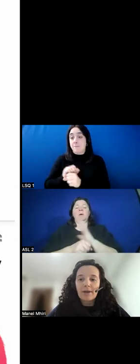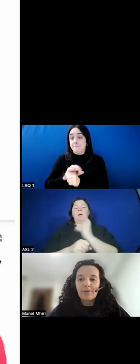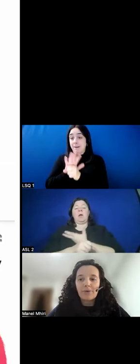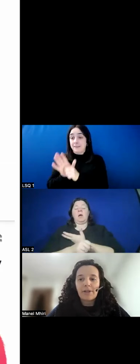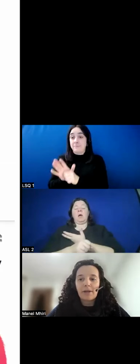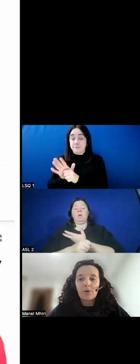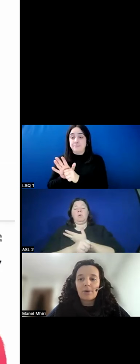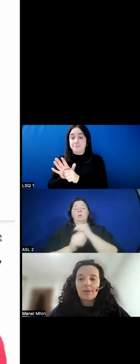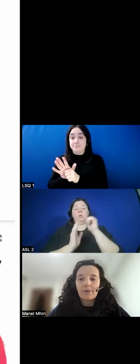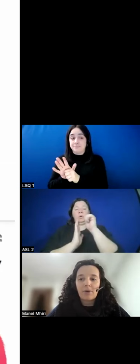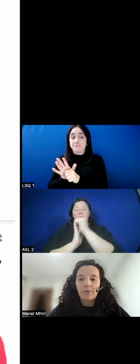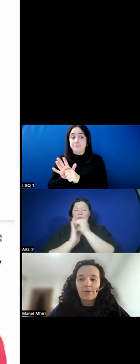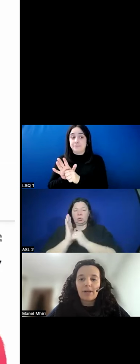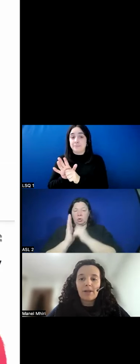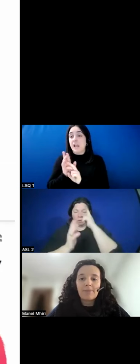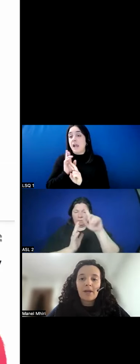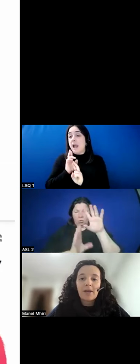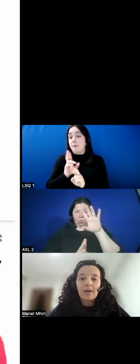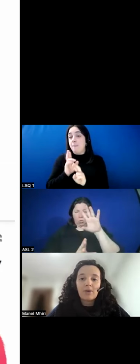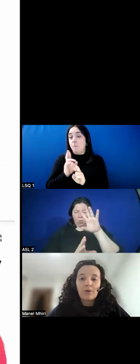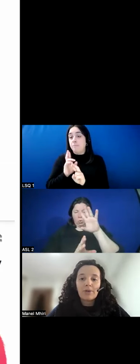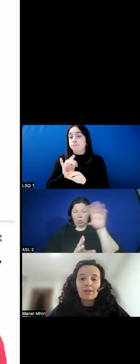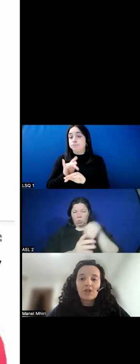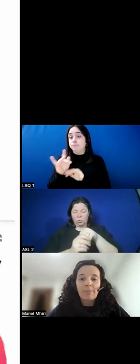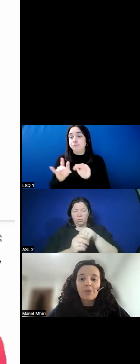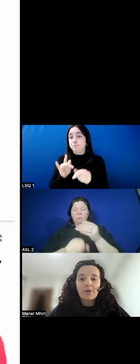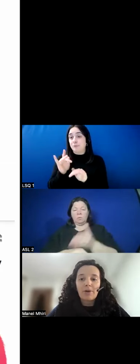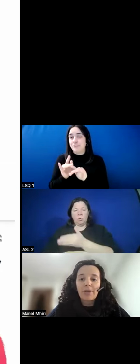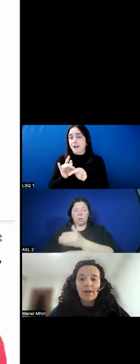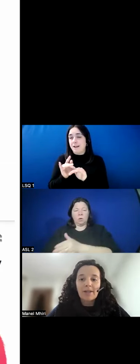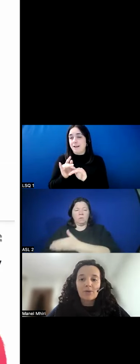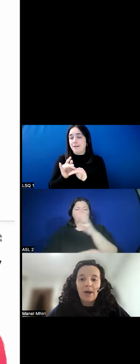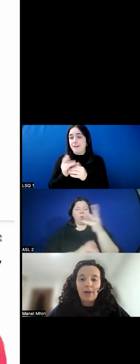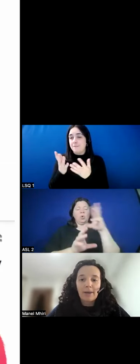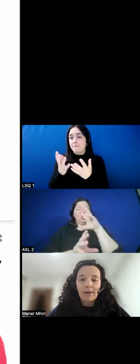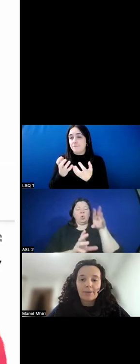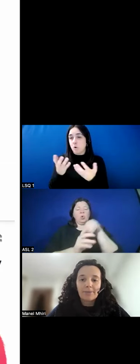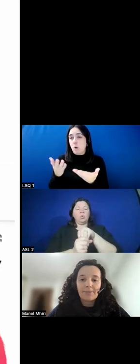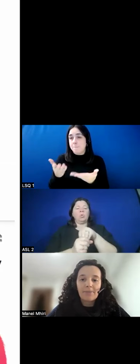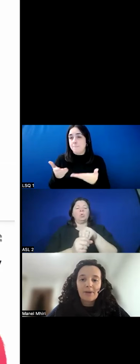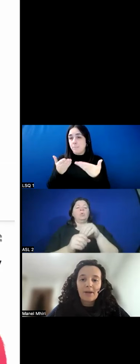le rapport mondial a demandé